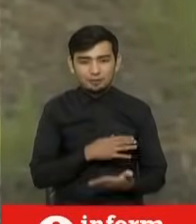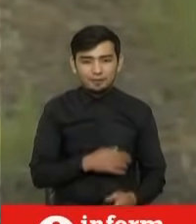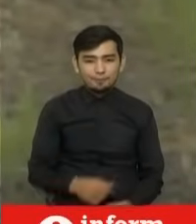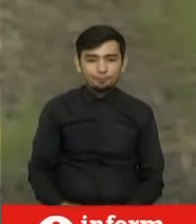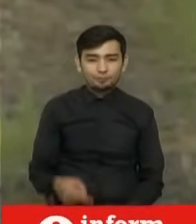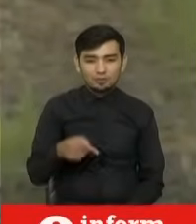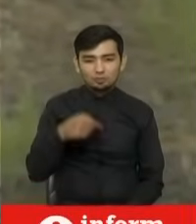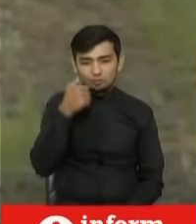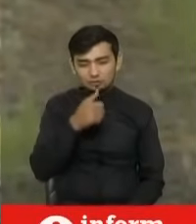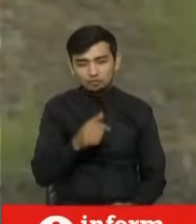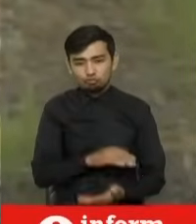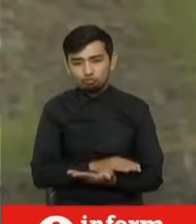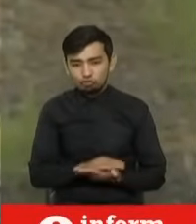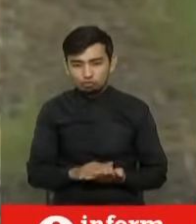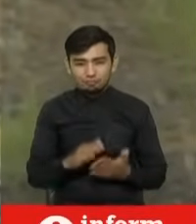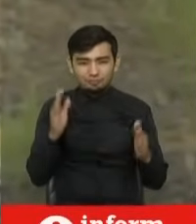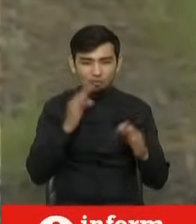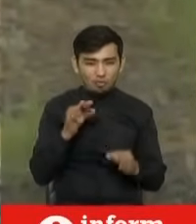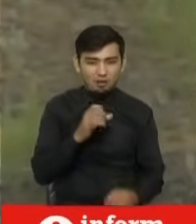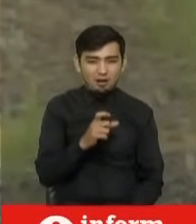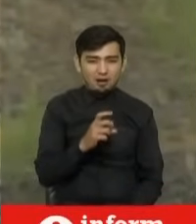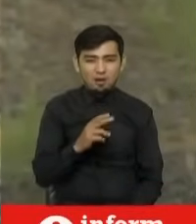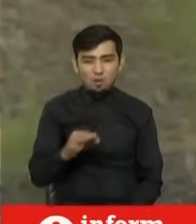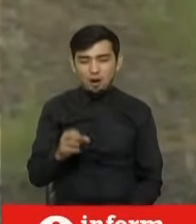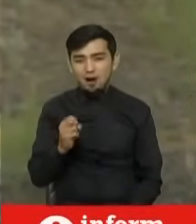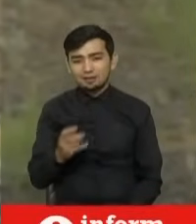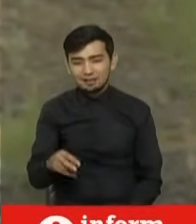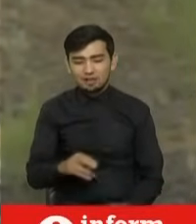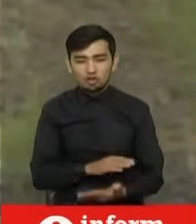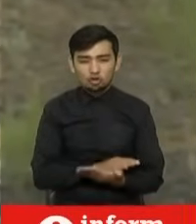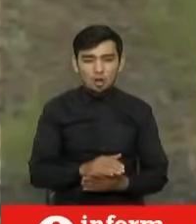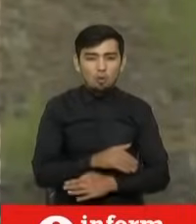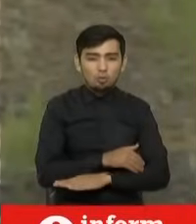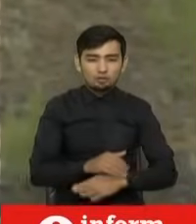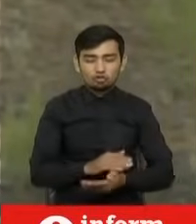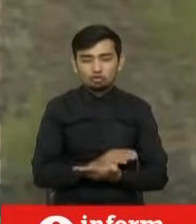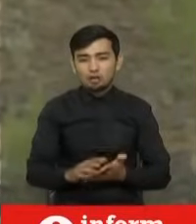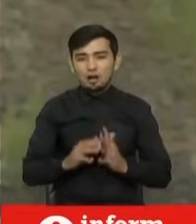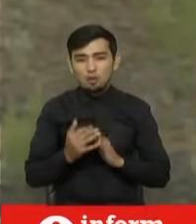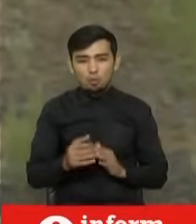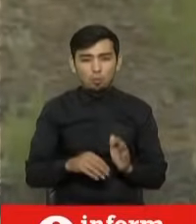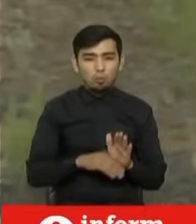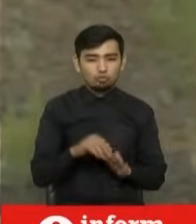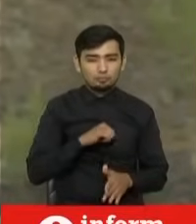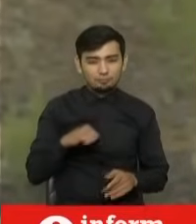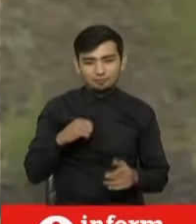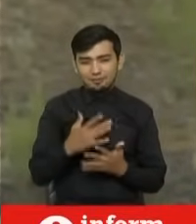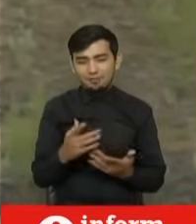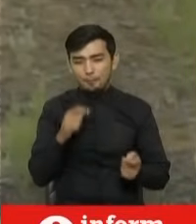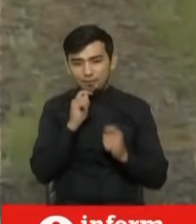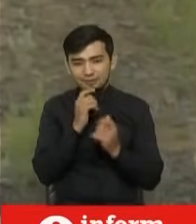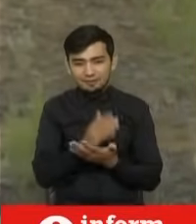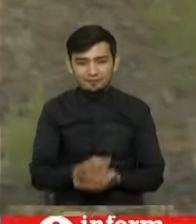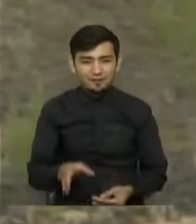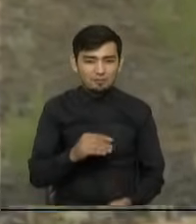мусора в этом году проводили Эко акции таза аул таза ко лучшие награждаются различными призами думаю